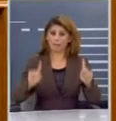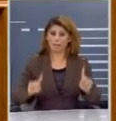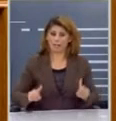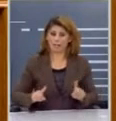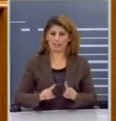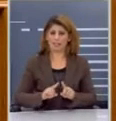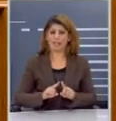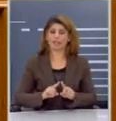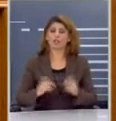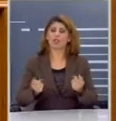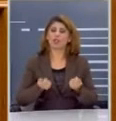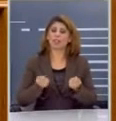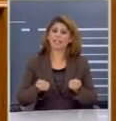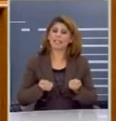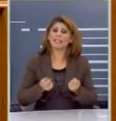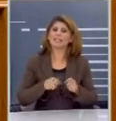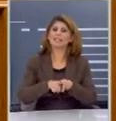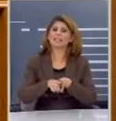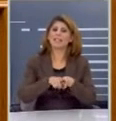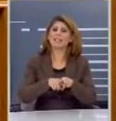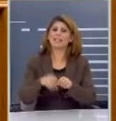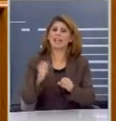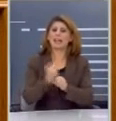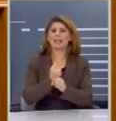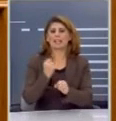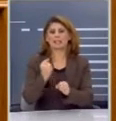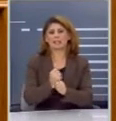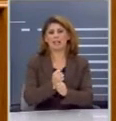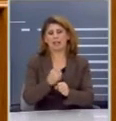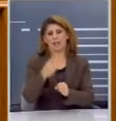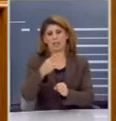αφορά τα εργασιακά θέματα.